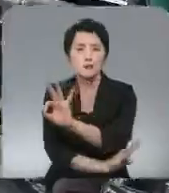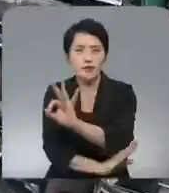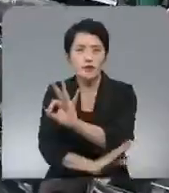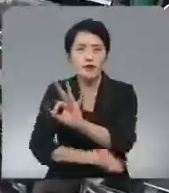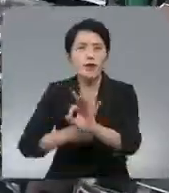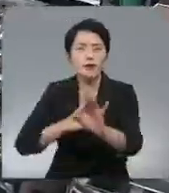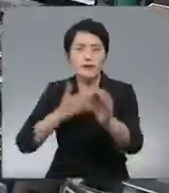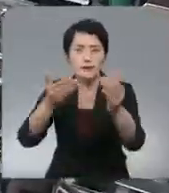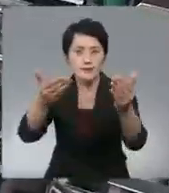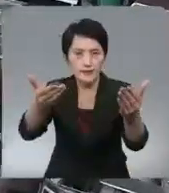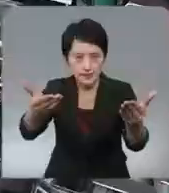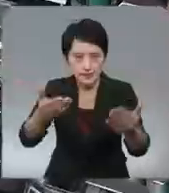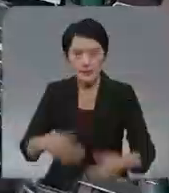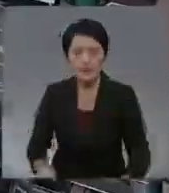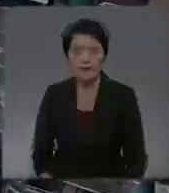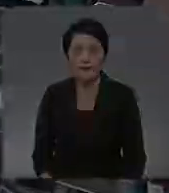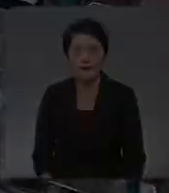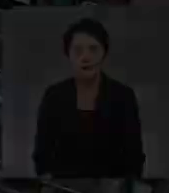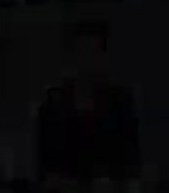zu stellen